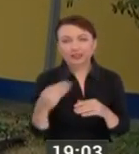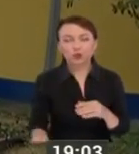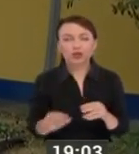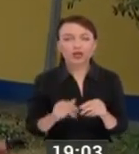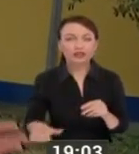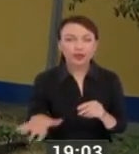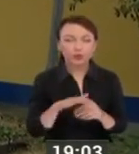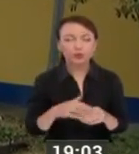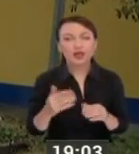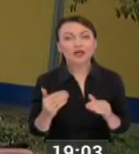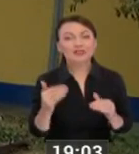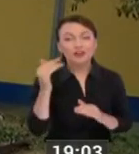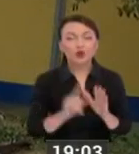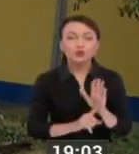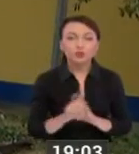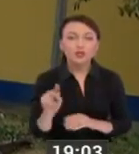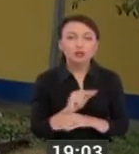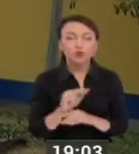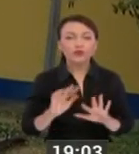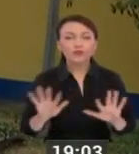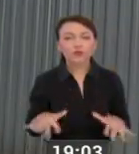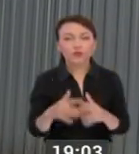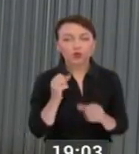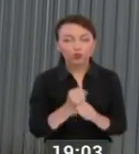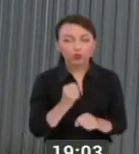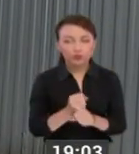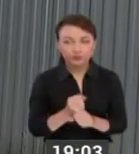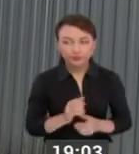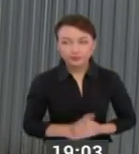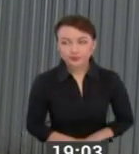землю, зверху розпочалися ремонтно-відновлювальні роботи.